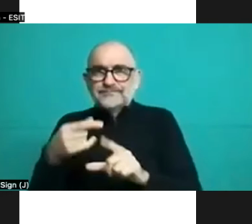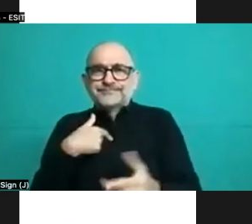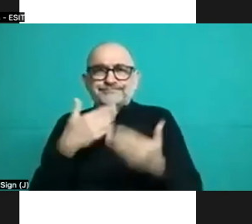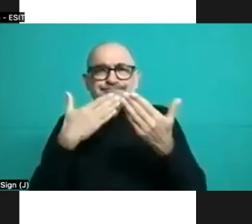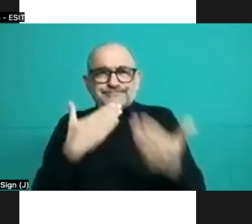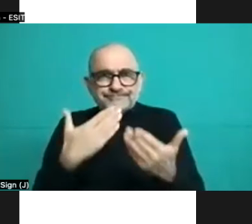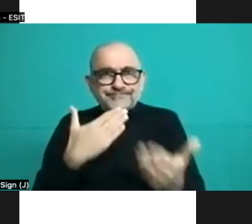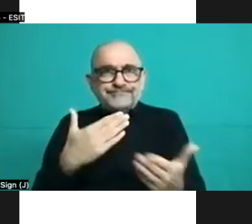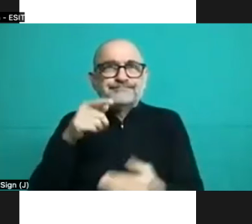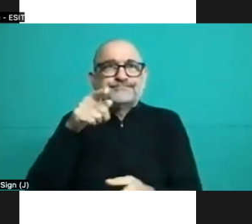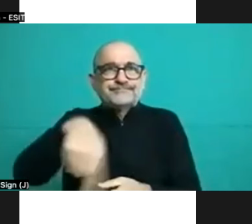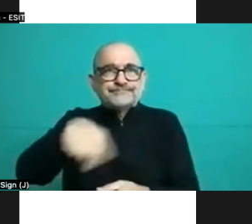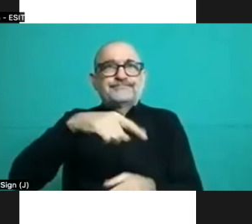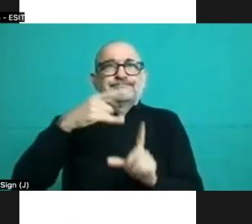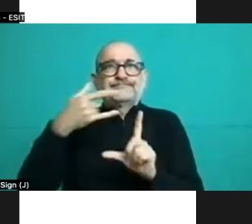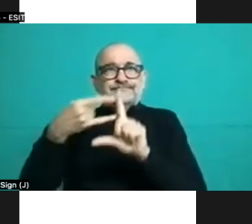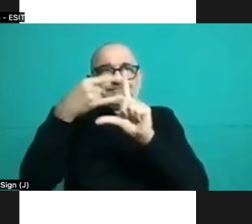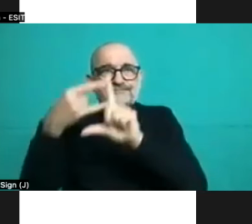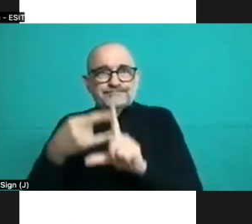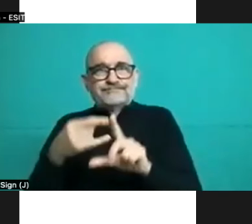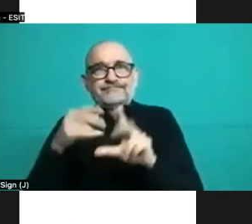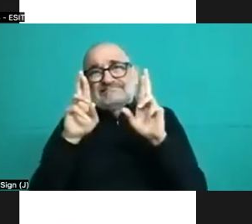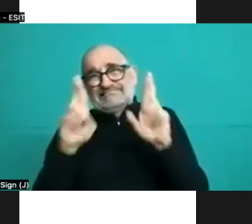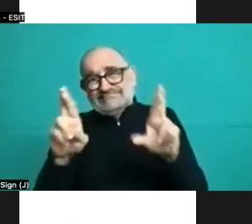J'espère que la traduction vers le portugais fonctionne.